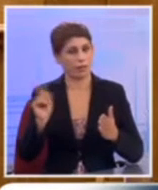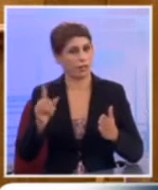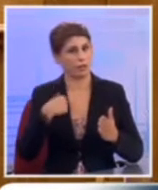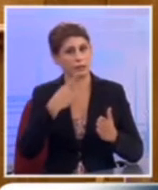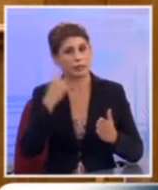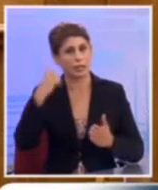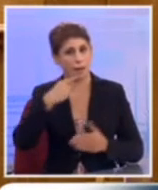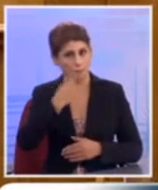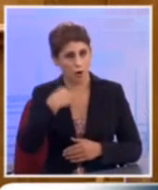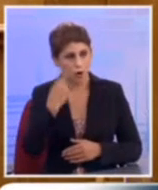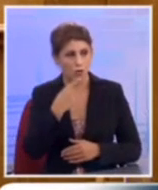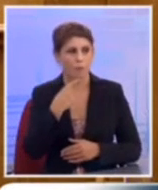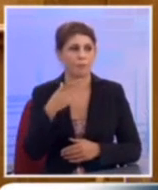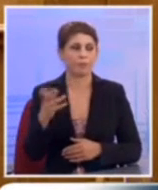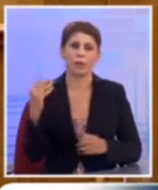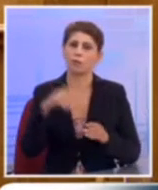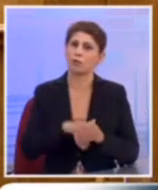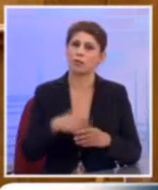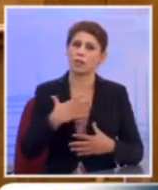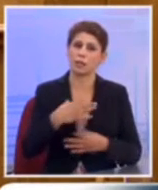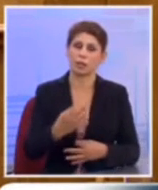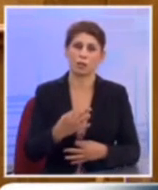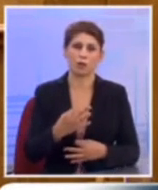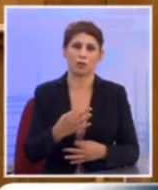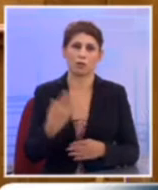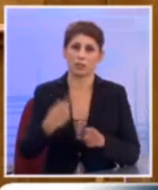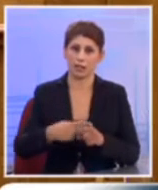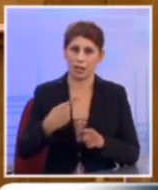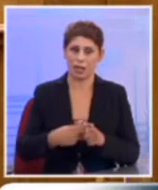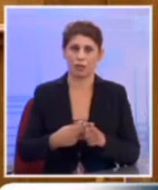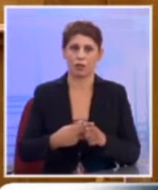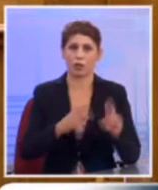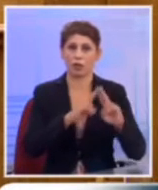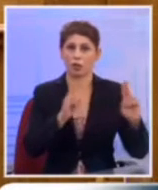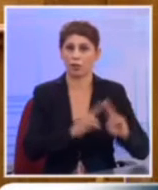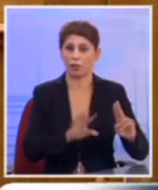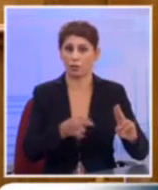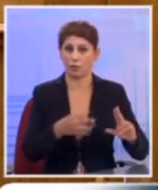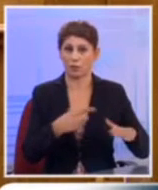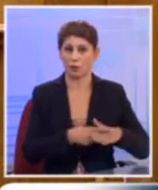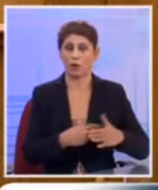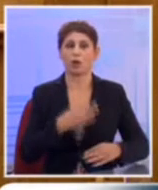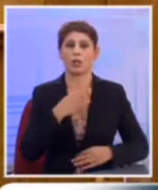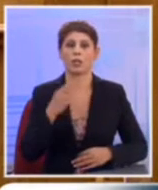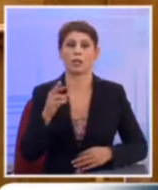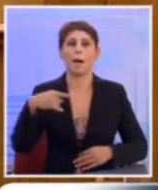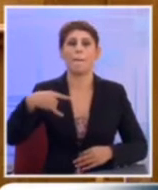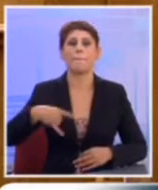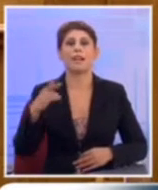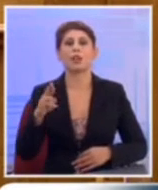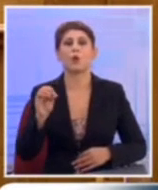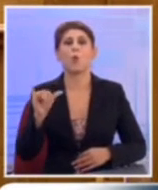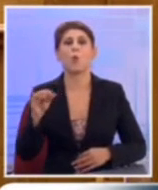λέει ένα πρόσωπο που συμμετείχε ως εκπρόσωπος της Ελλάδος στο Διεθνές Νομικό Ταμείο, ο κύριος Παναγιώτης